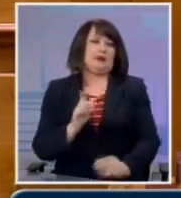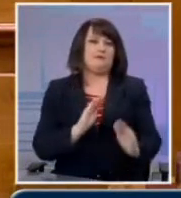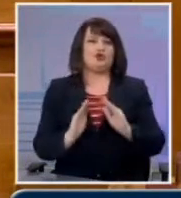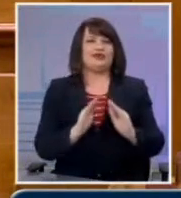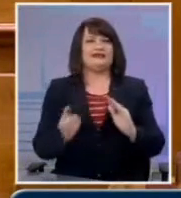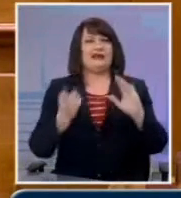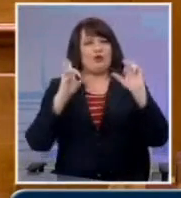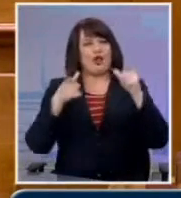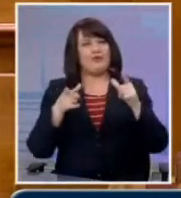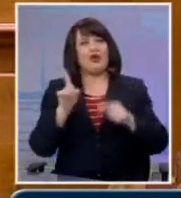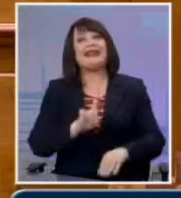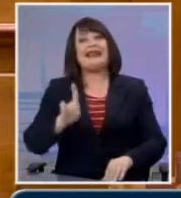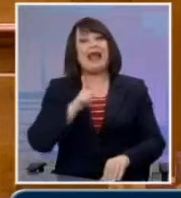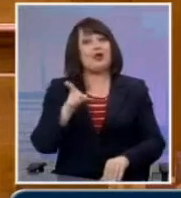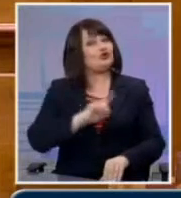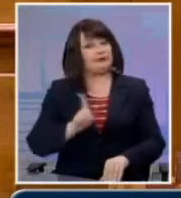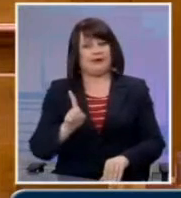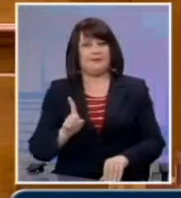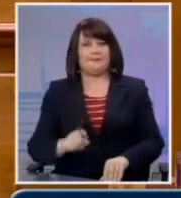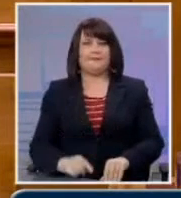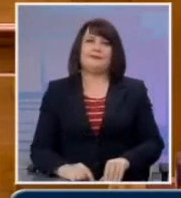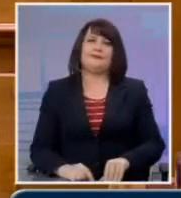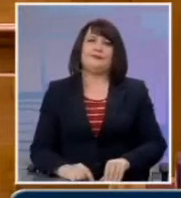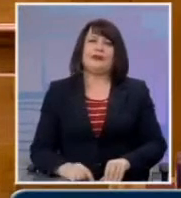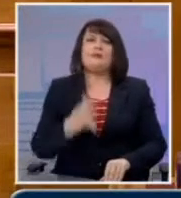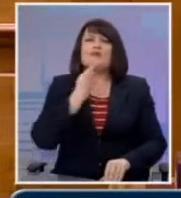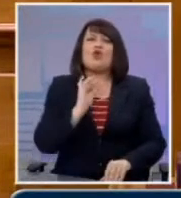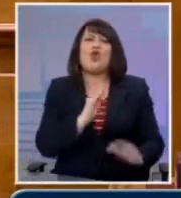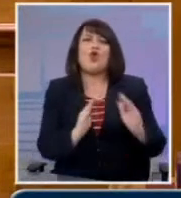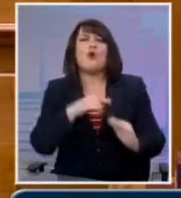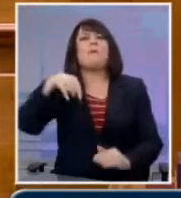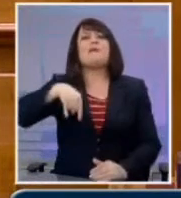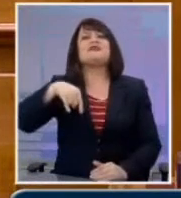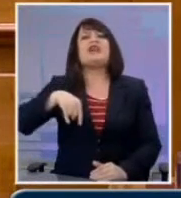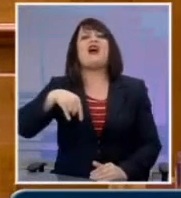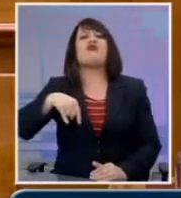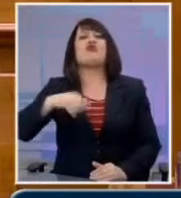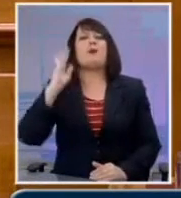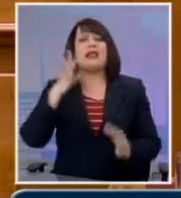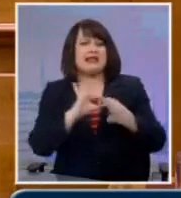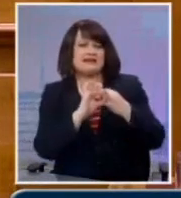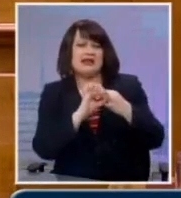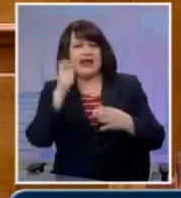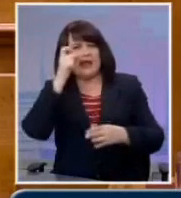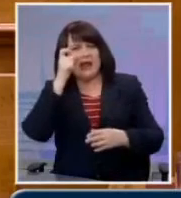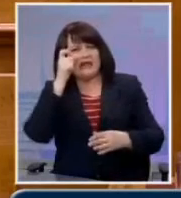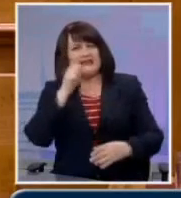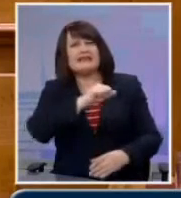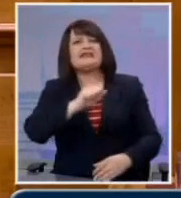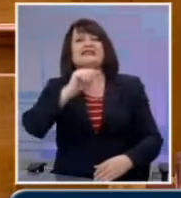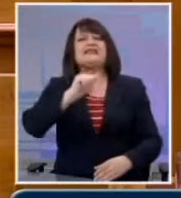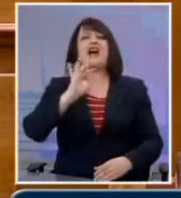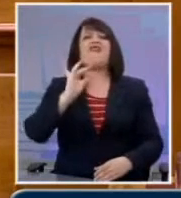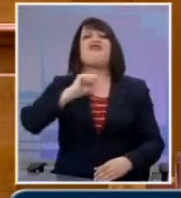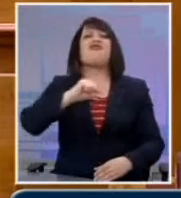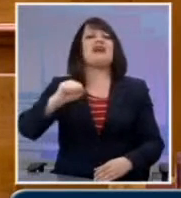Νέας Δημοκρατίας υπό τον Κυριάκο Μητσοτάκη. Δεν έχετε κανένα λόγο να υπερασπίζετε τον κύριο Παπασταύρου. Δεν έχετε κανένα λόγο τον κύριο Σάφα, λόγω